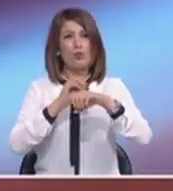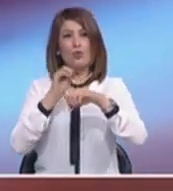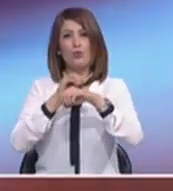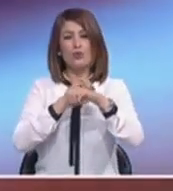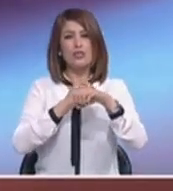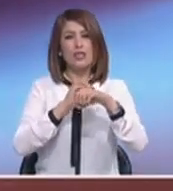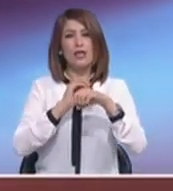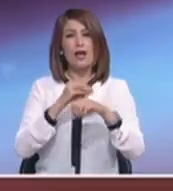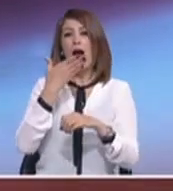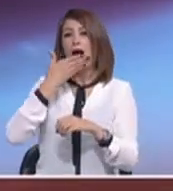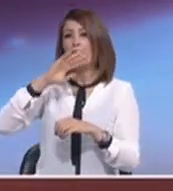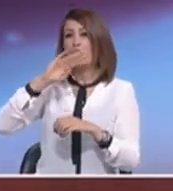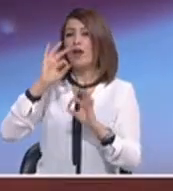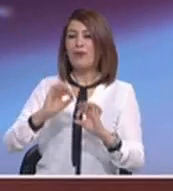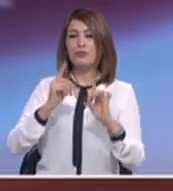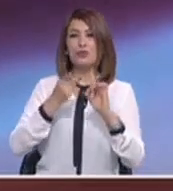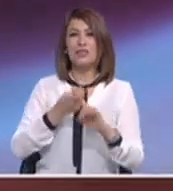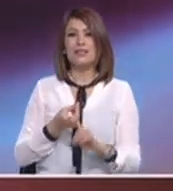الحمد لله